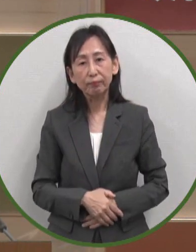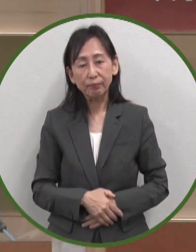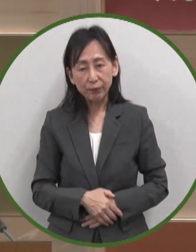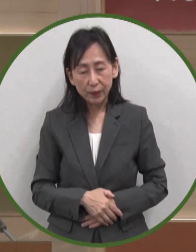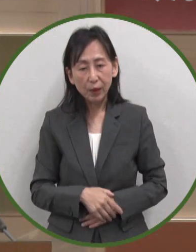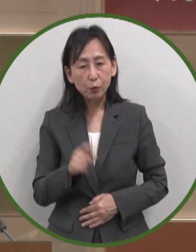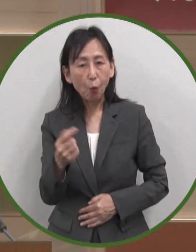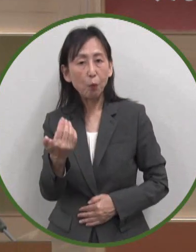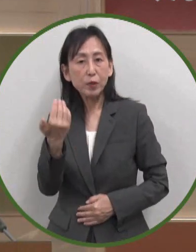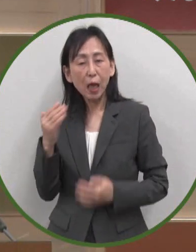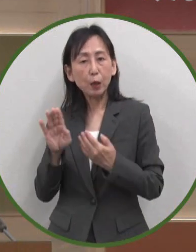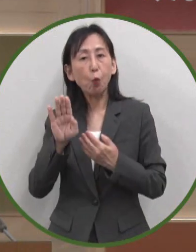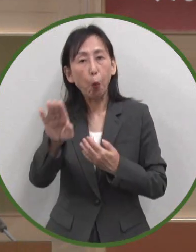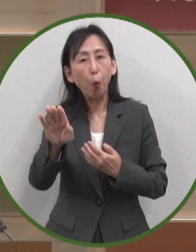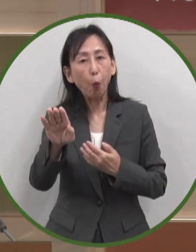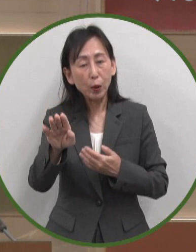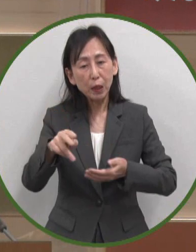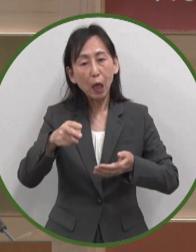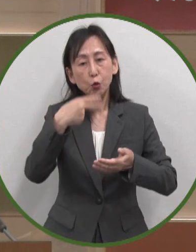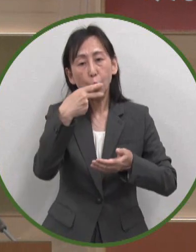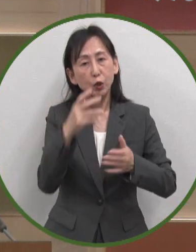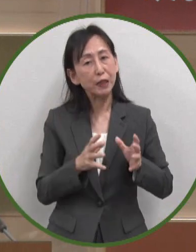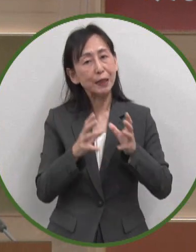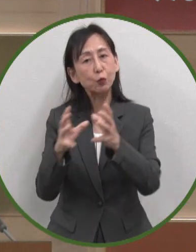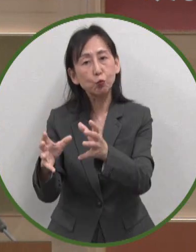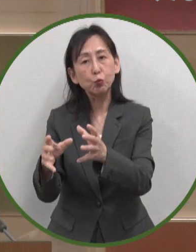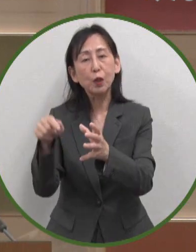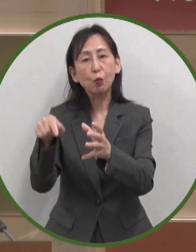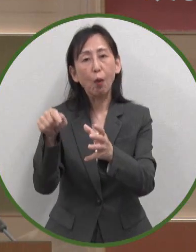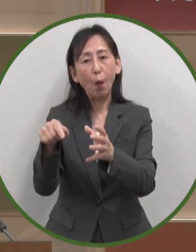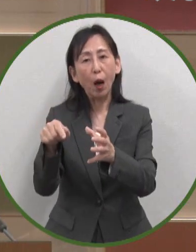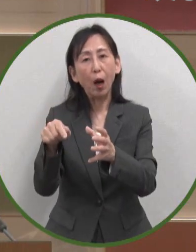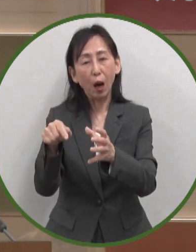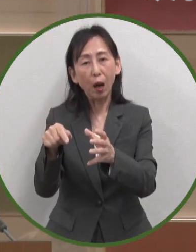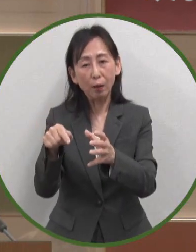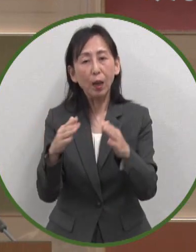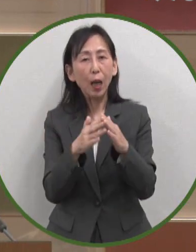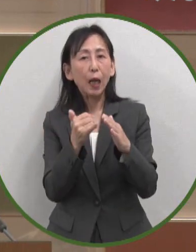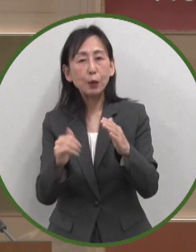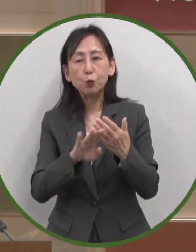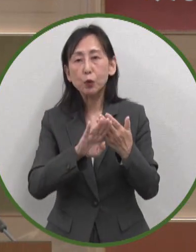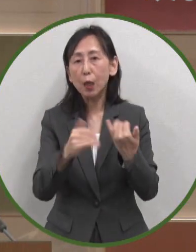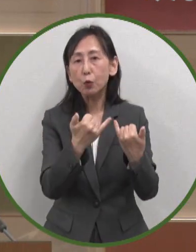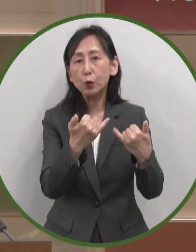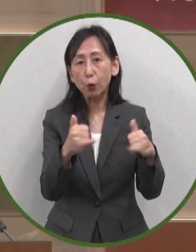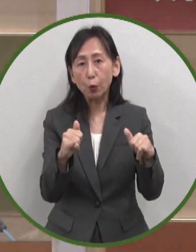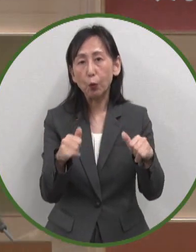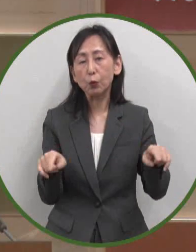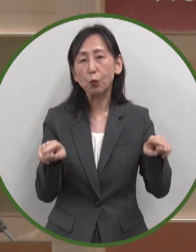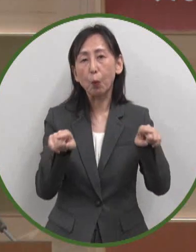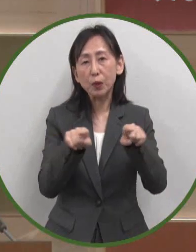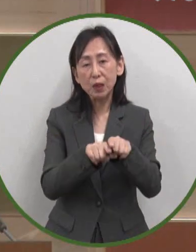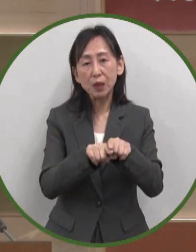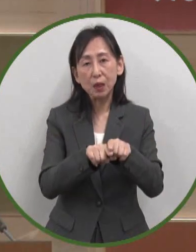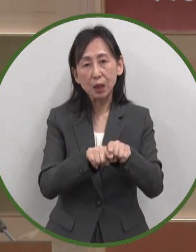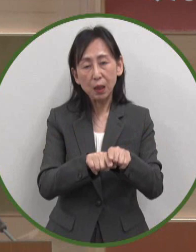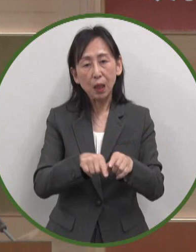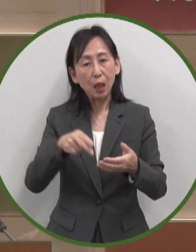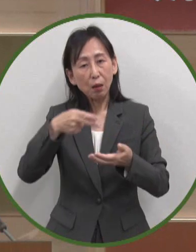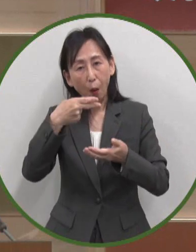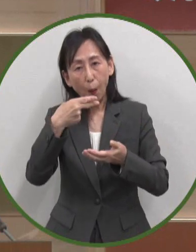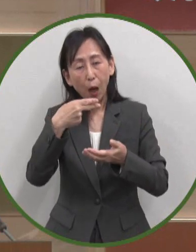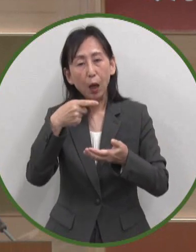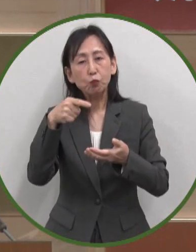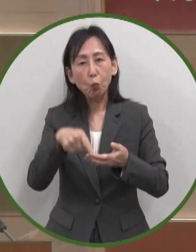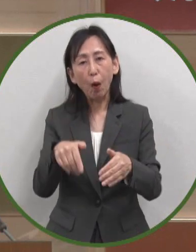前後に食事をするとかいうことはですね、ご家族以外と行うのは避けてい